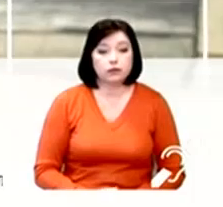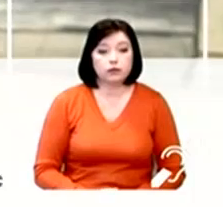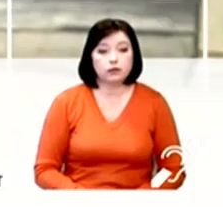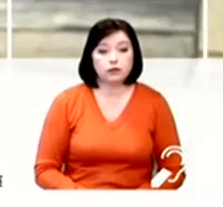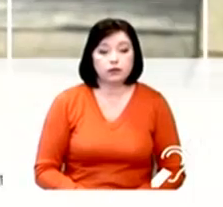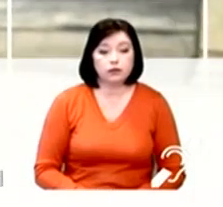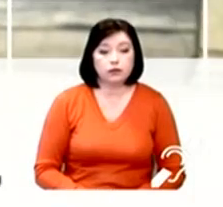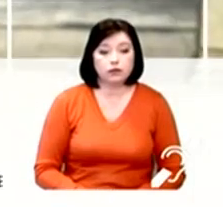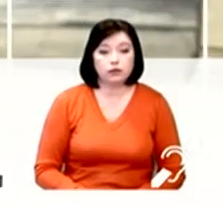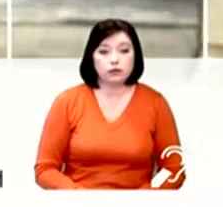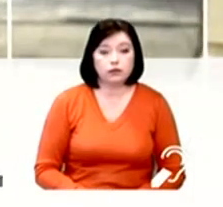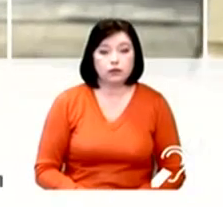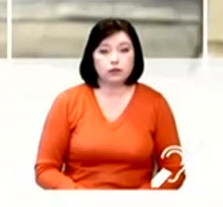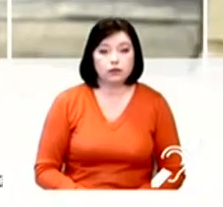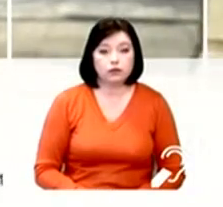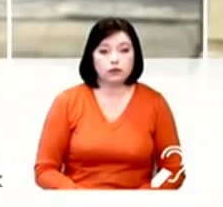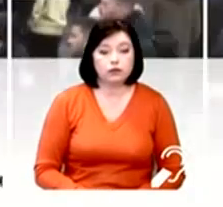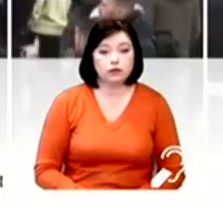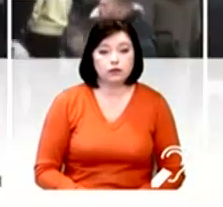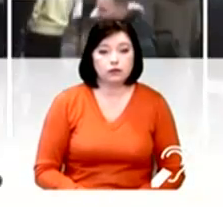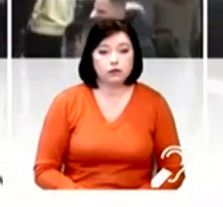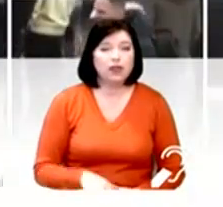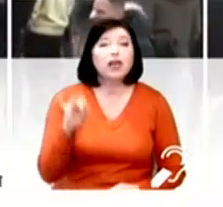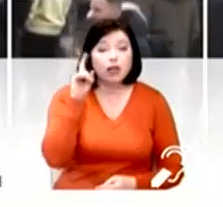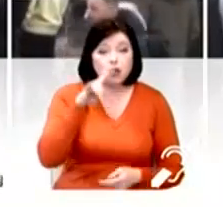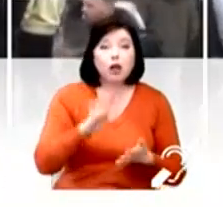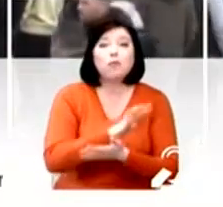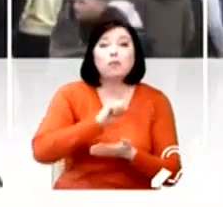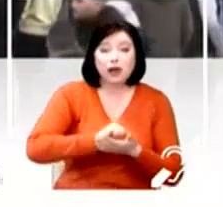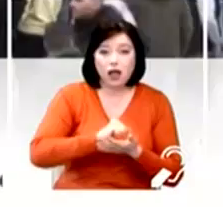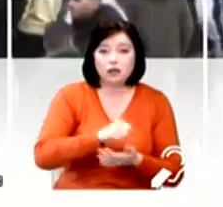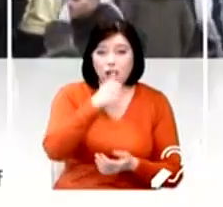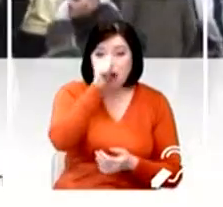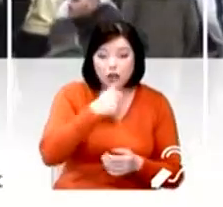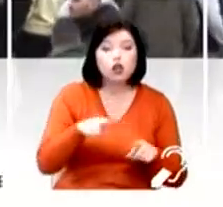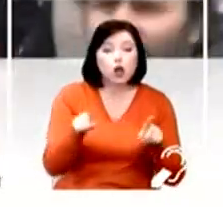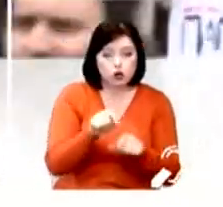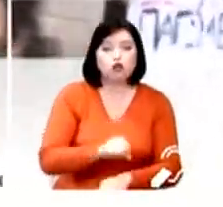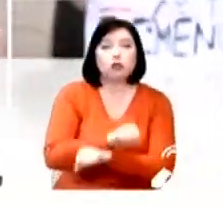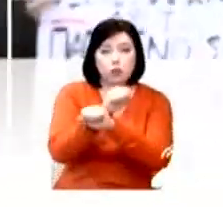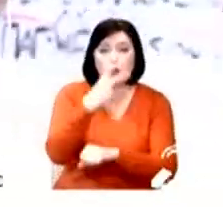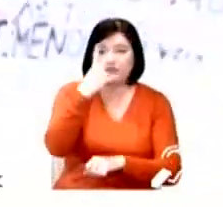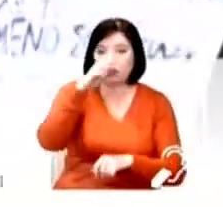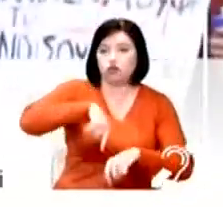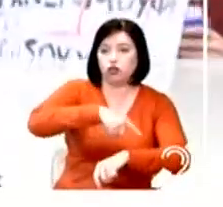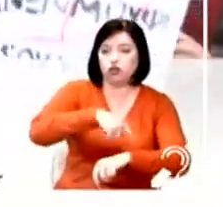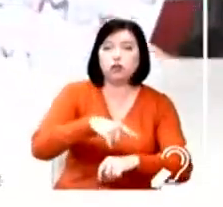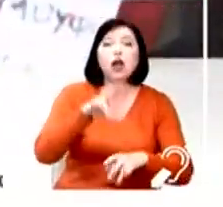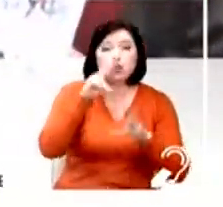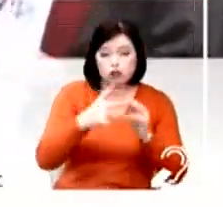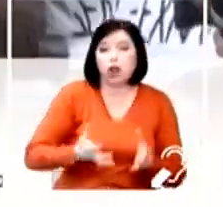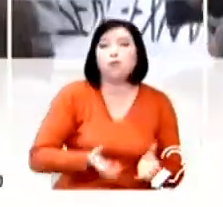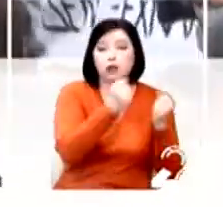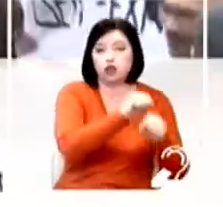στιγμή που χάθηκαν άνθρωποι, όποια και αν είναι τα μέτρα. Și presa din Grecia e în grevă timp de 24 de ore, în semn de solidaritate